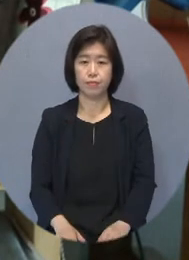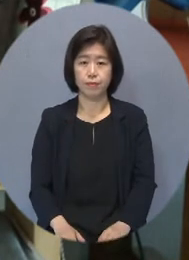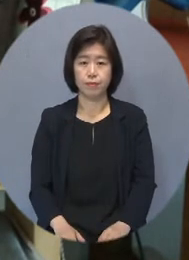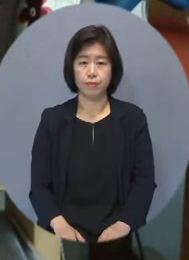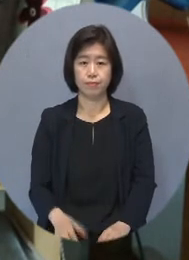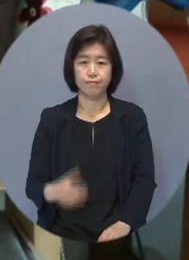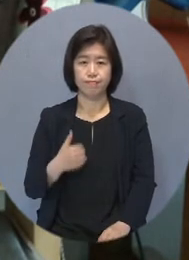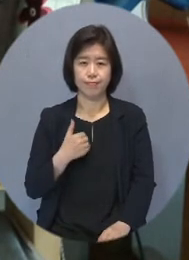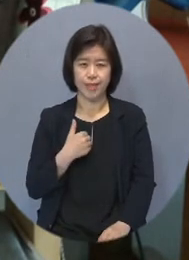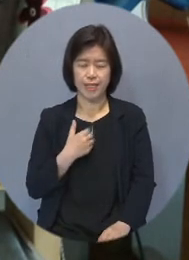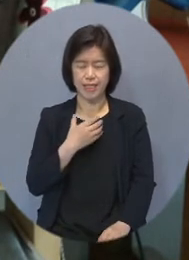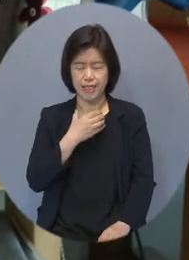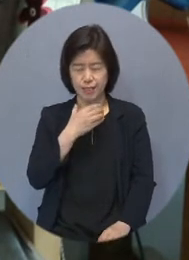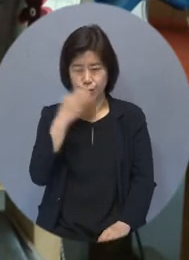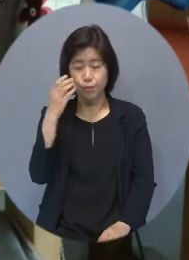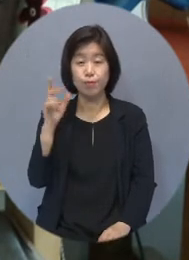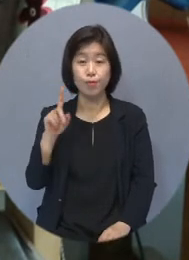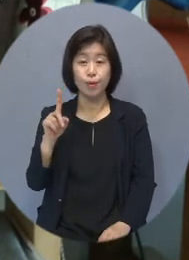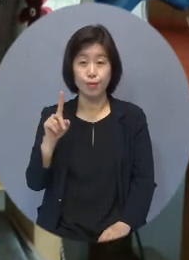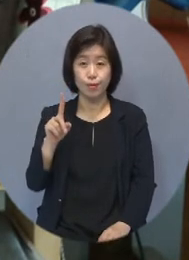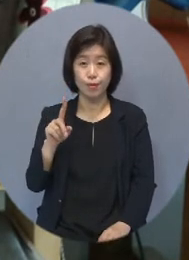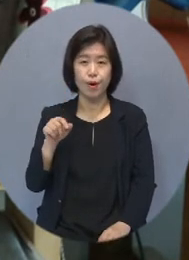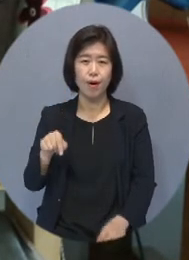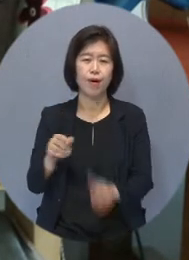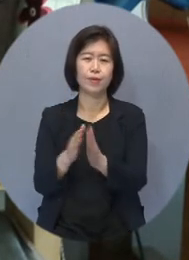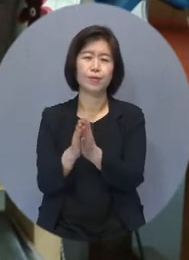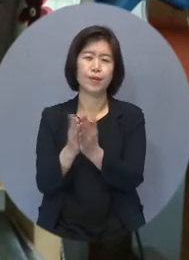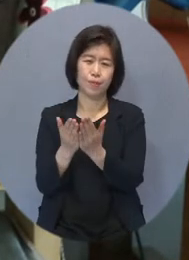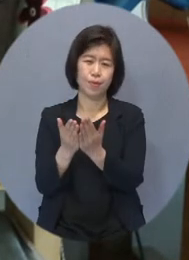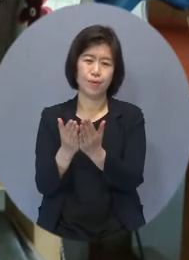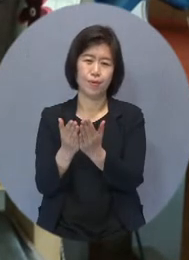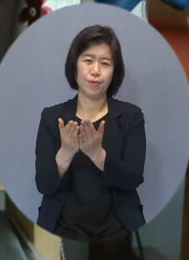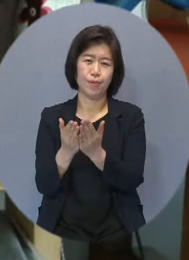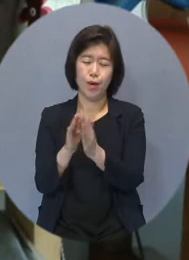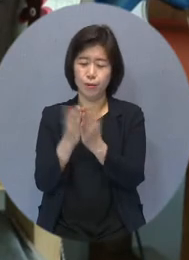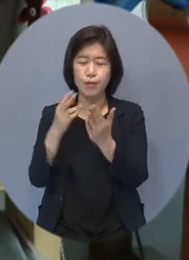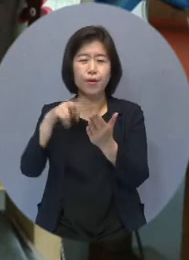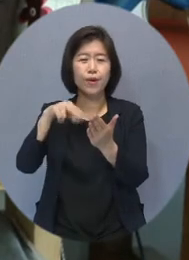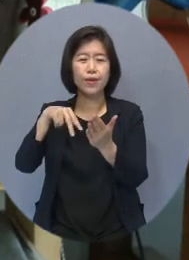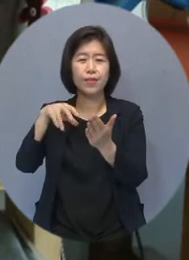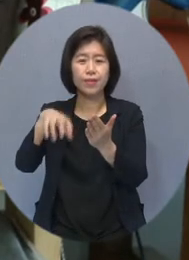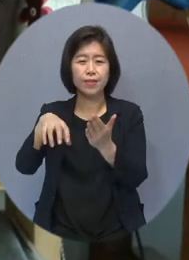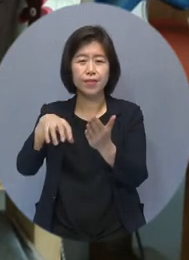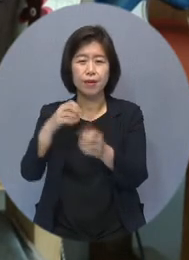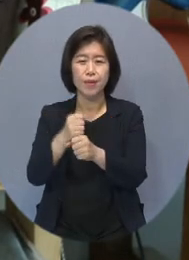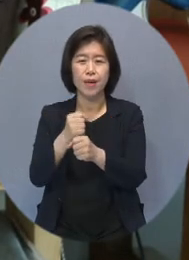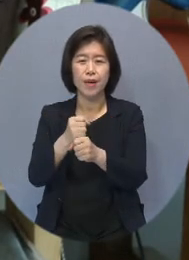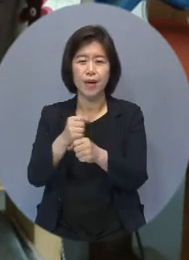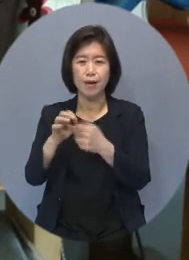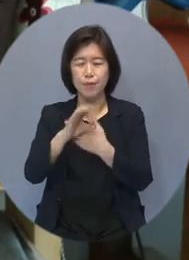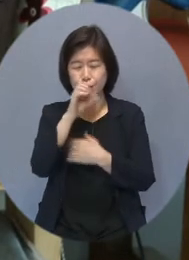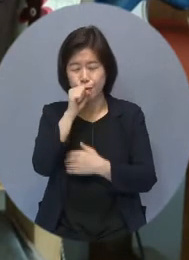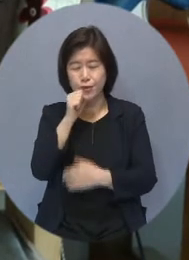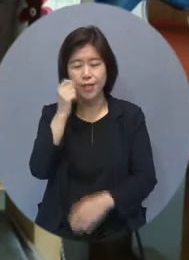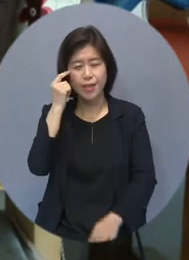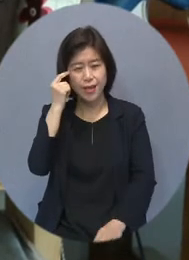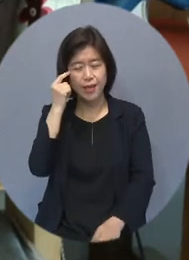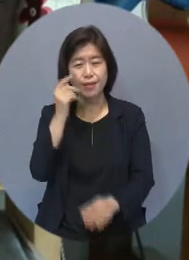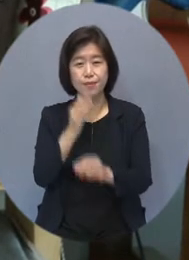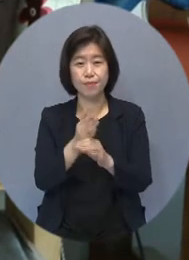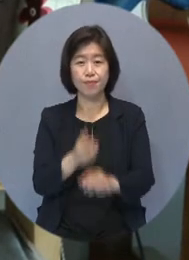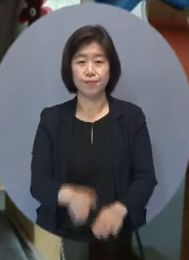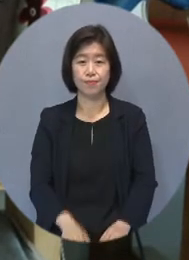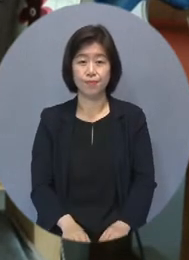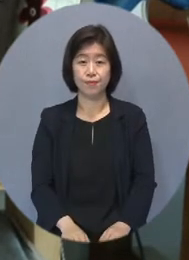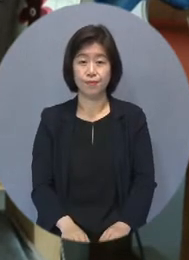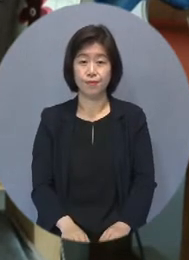저의 가장 큰 꿈은 이 촉각 도서를 어디서도 볼 수 있는 그런 도서관들이 좀 만들어졌으면 좋겠다라는 바람을 갖고 있습니다. 그리고